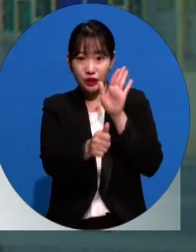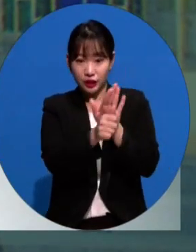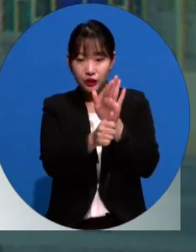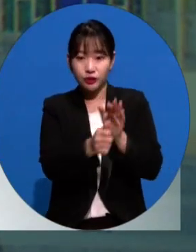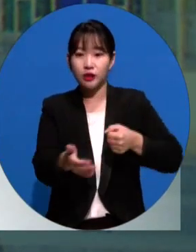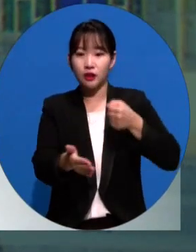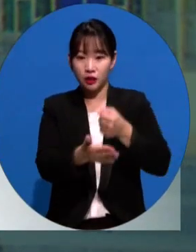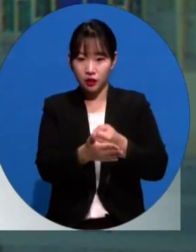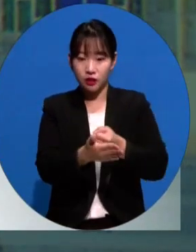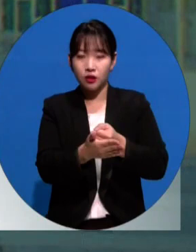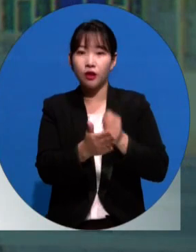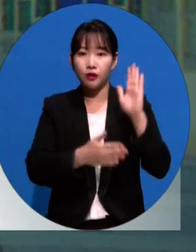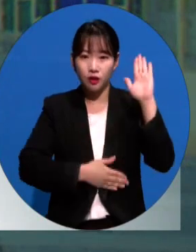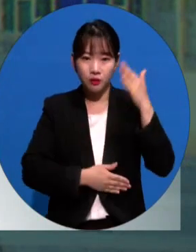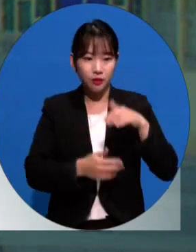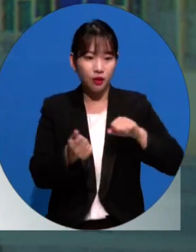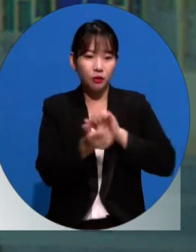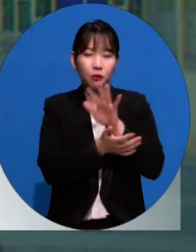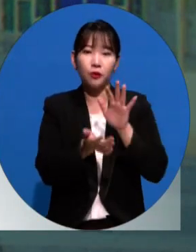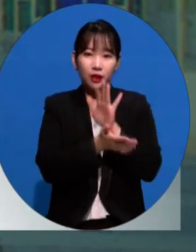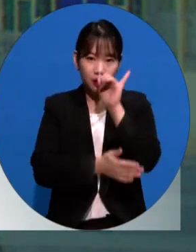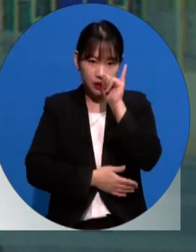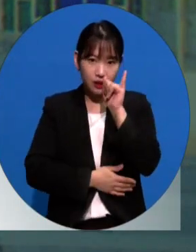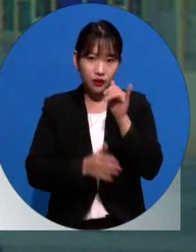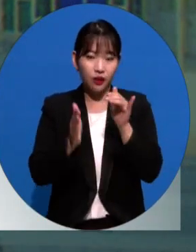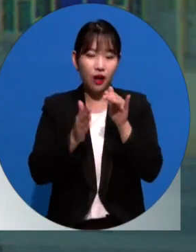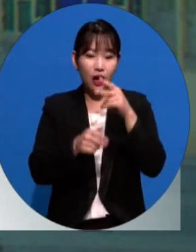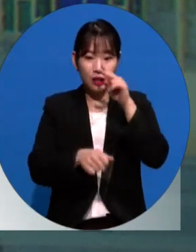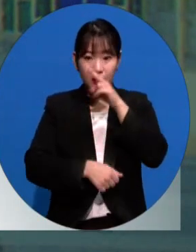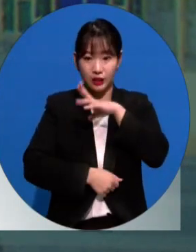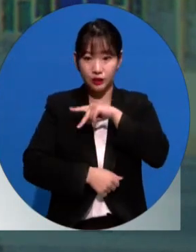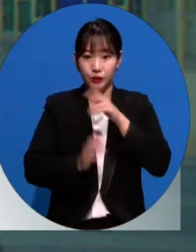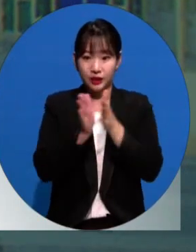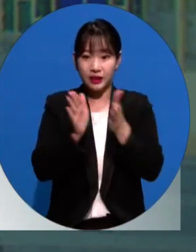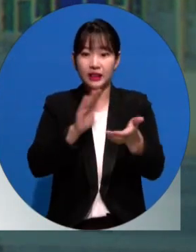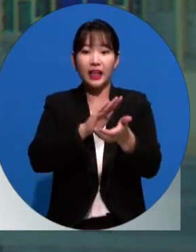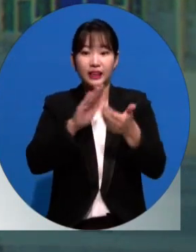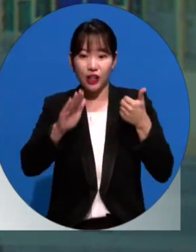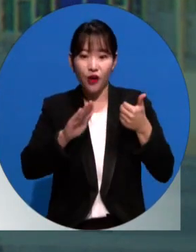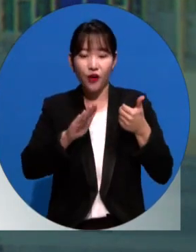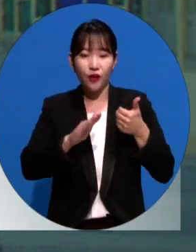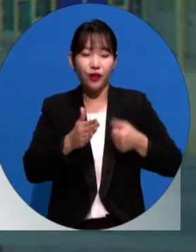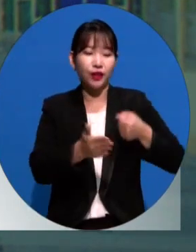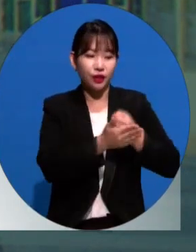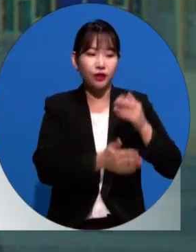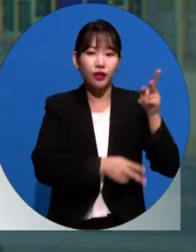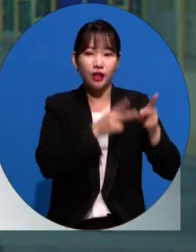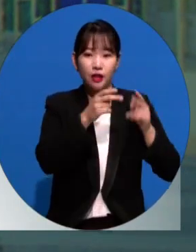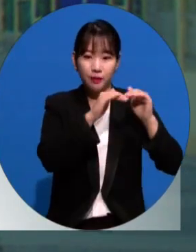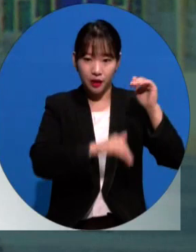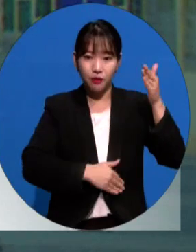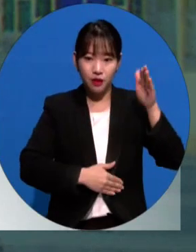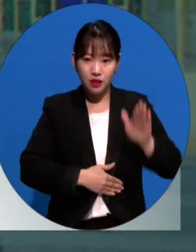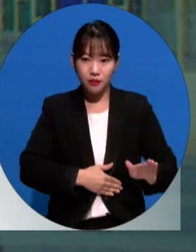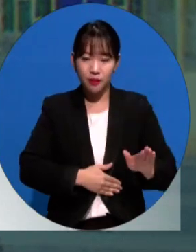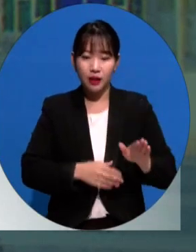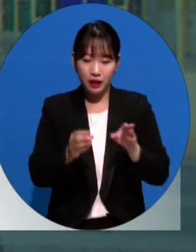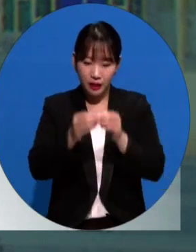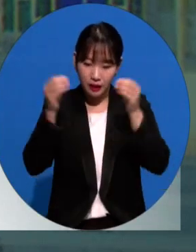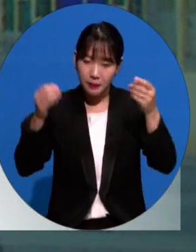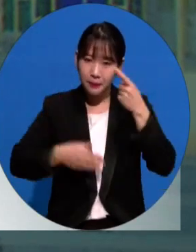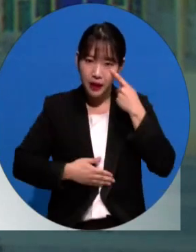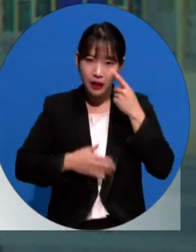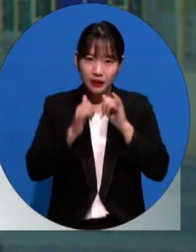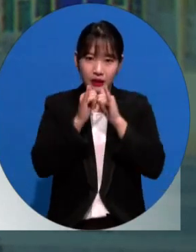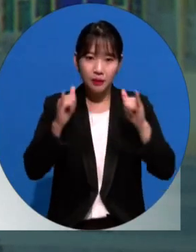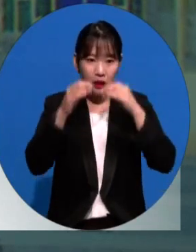뒷말이 나오고 있습니다. 공직을 시작하기 전 정해진 사업이라고는 하지만 의회 예산 심의 과정을 살펴봤더니